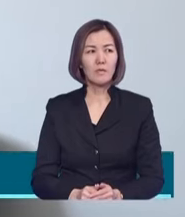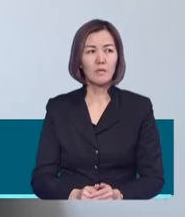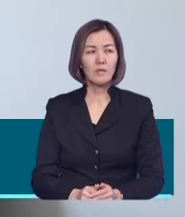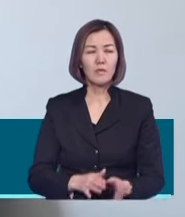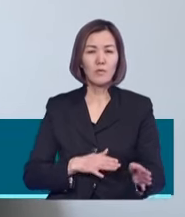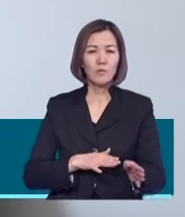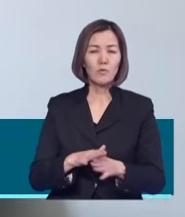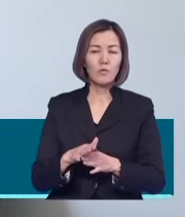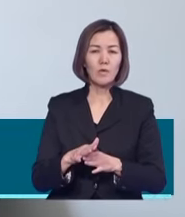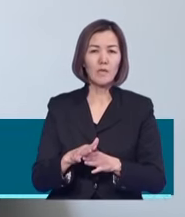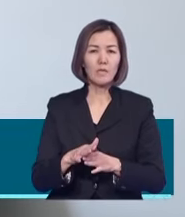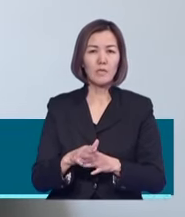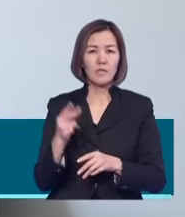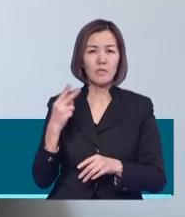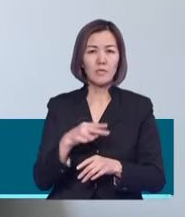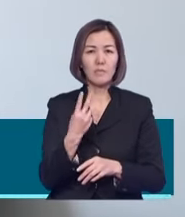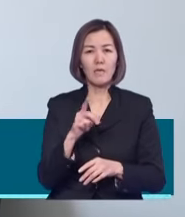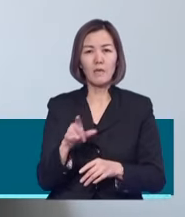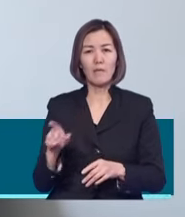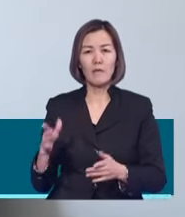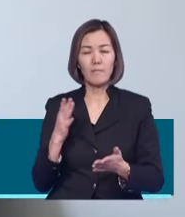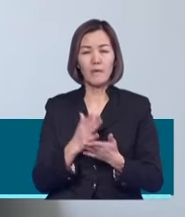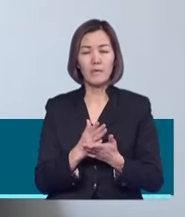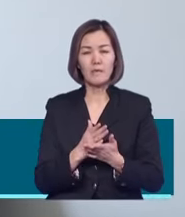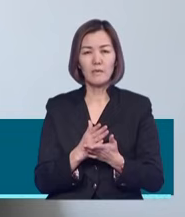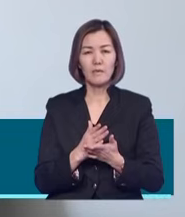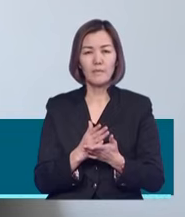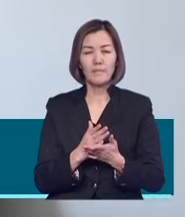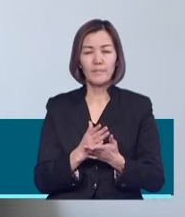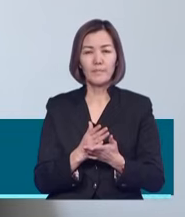алынған 22 маман отырады.